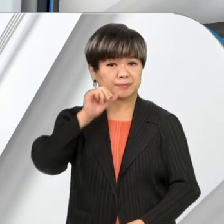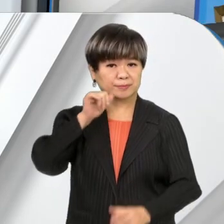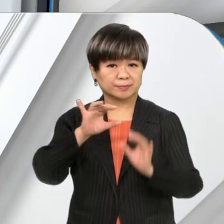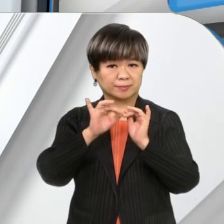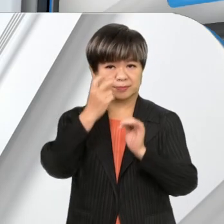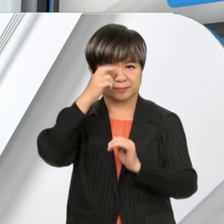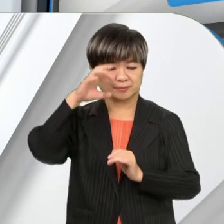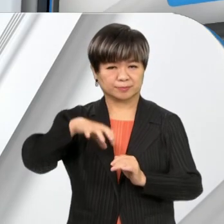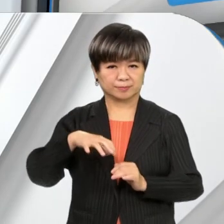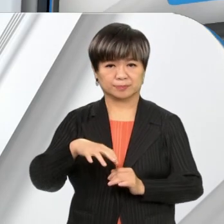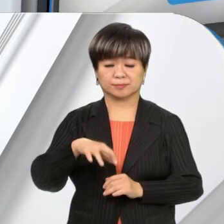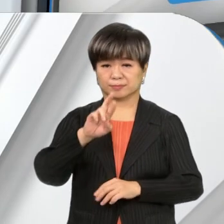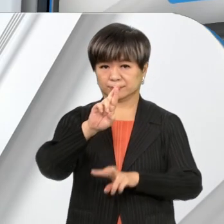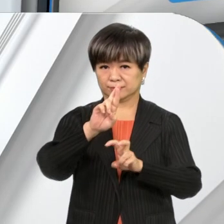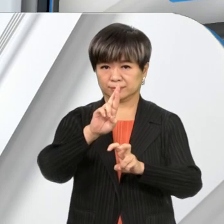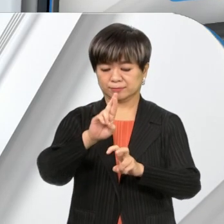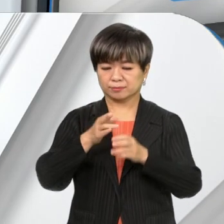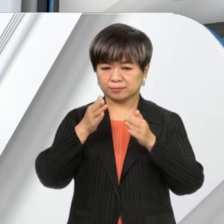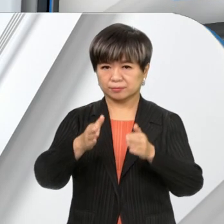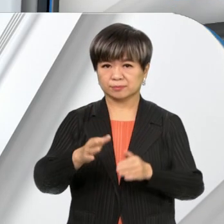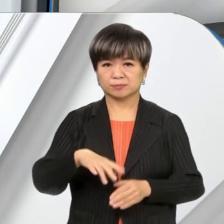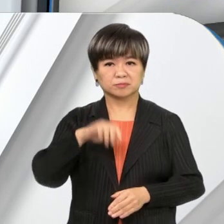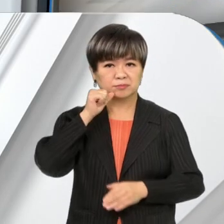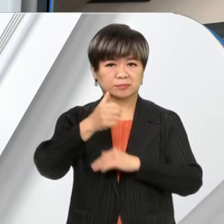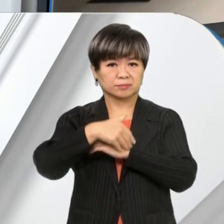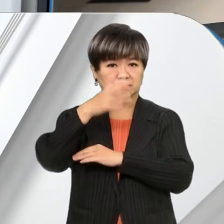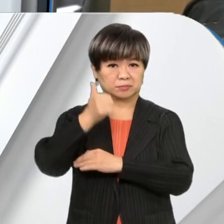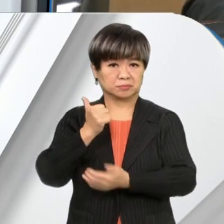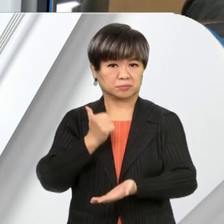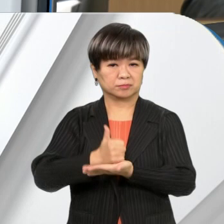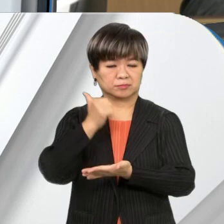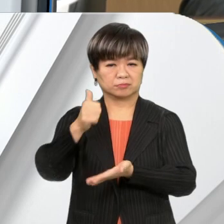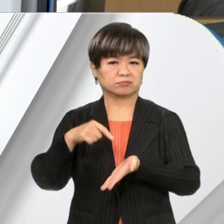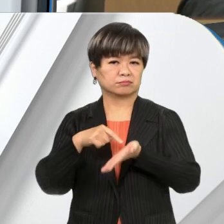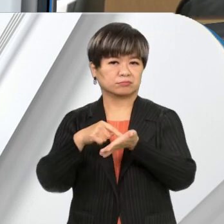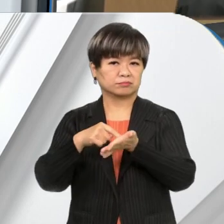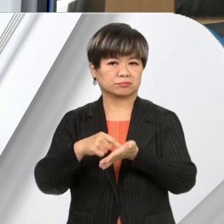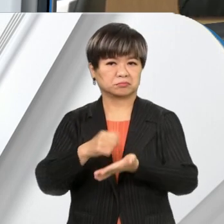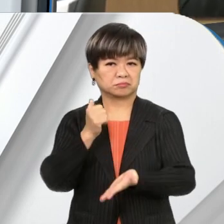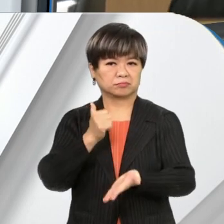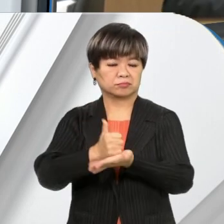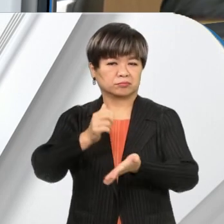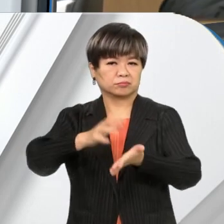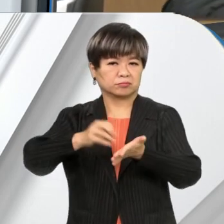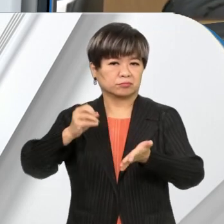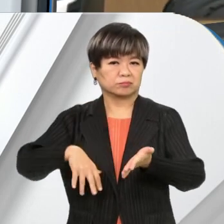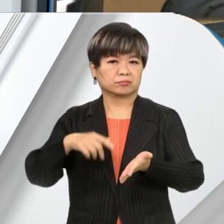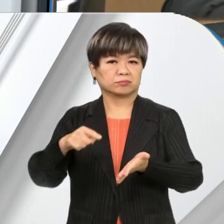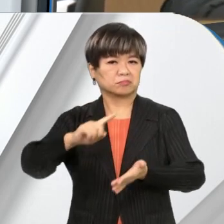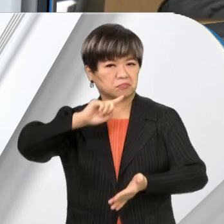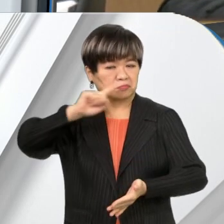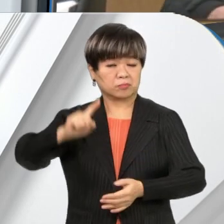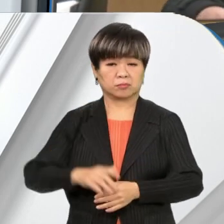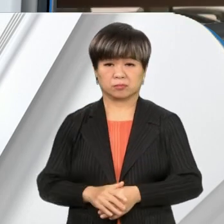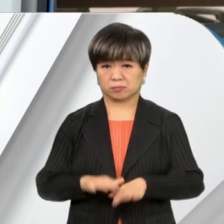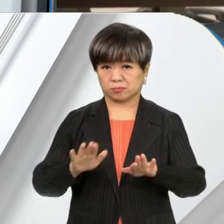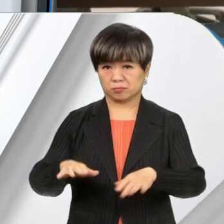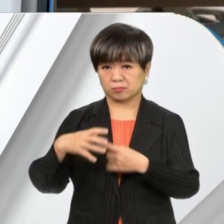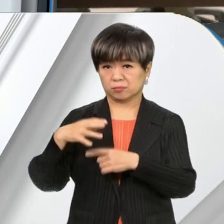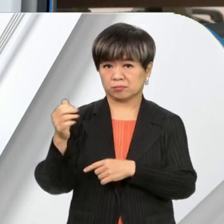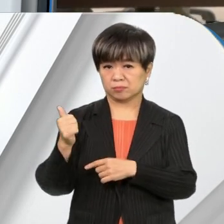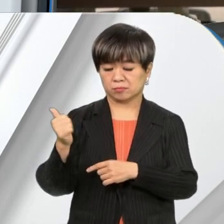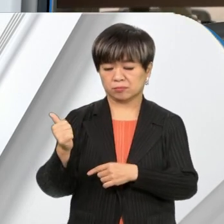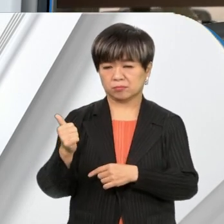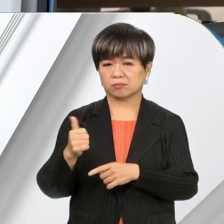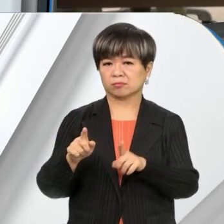苗栗体检署初步认定苗栗染中冻血衣体系冻血某好之素，根本以中